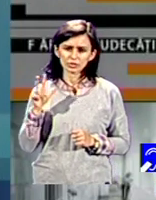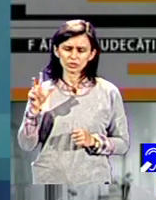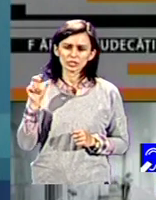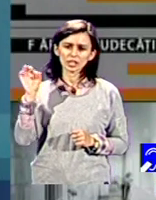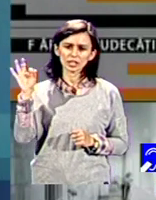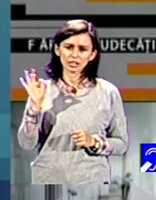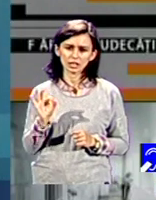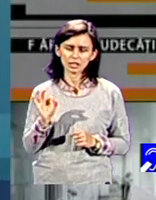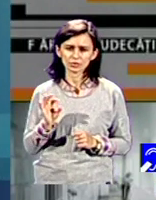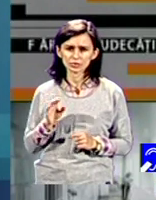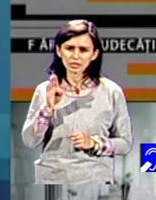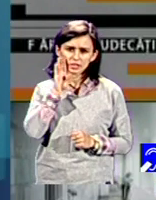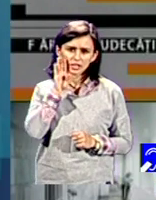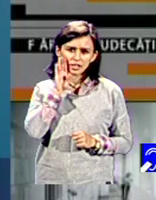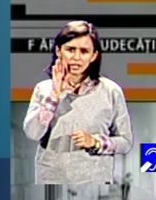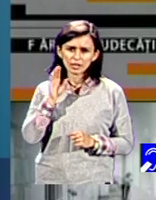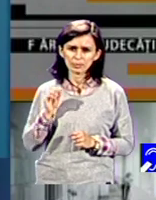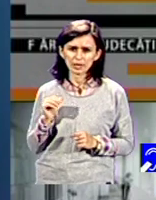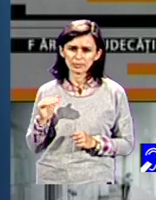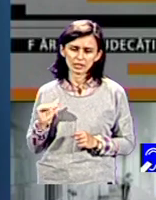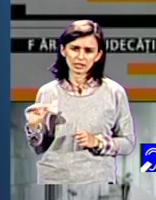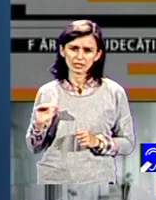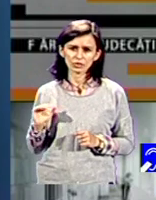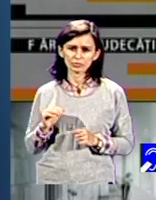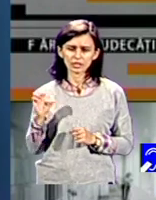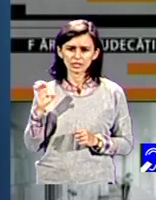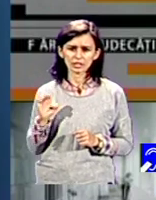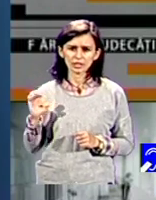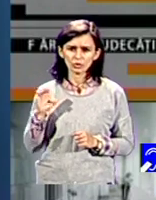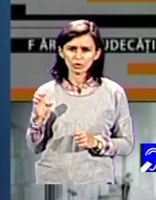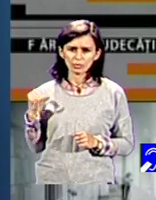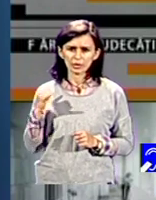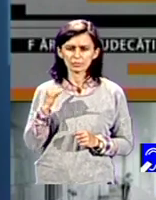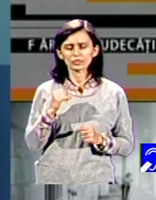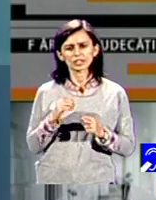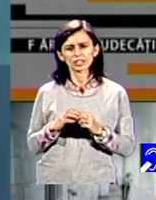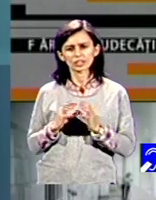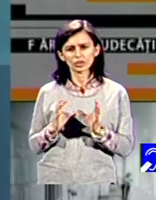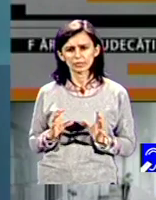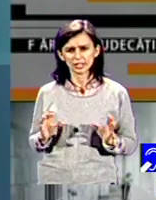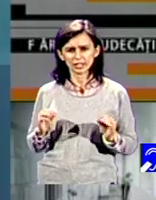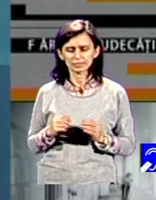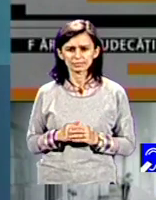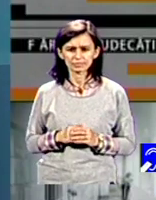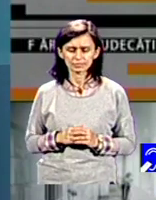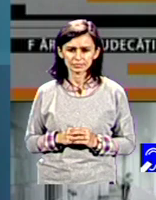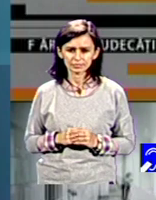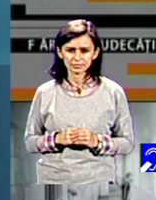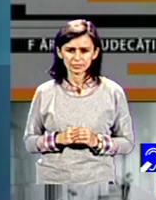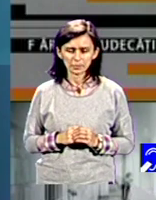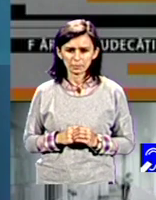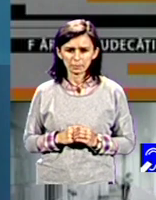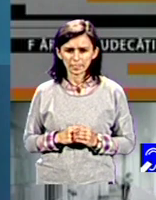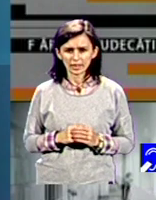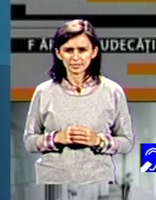de aproape un sfert din mamele minore ale Europei provine din păcate din România unei doamnă avocată Ioana trantea invitata mea